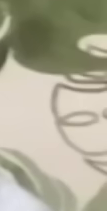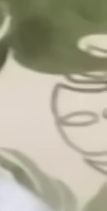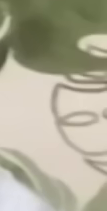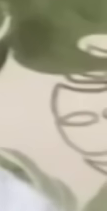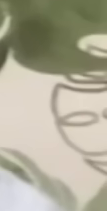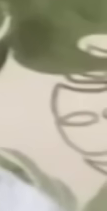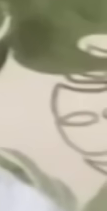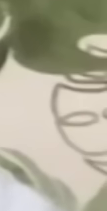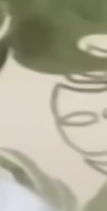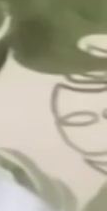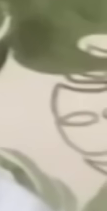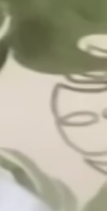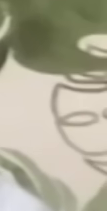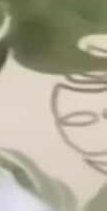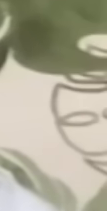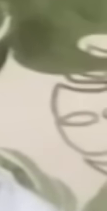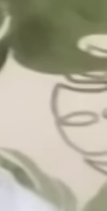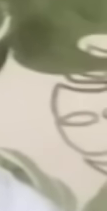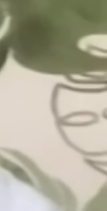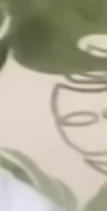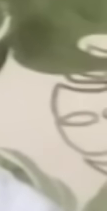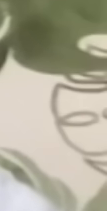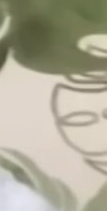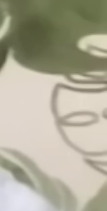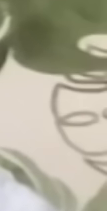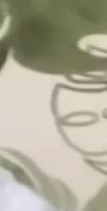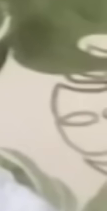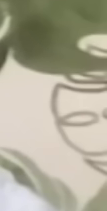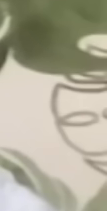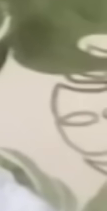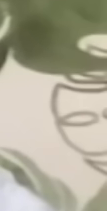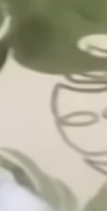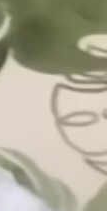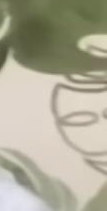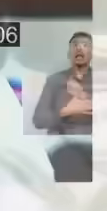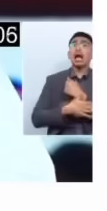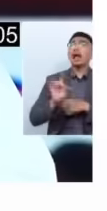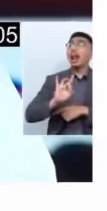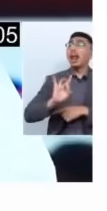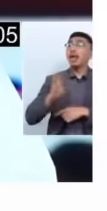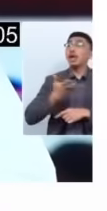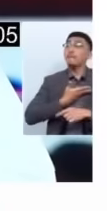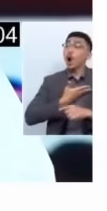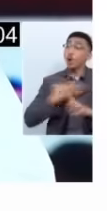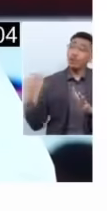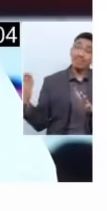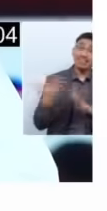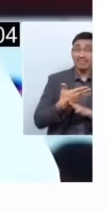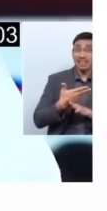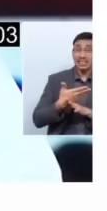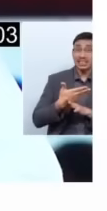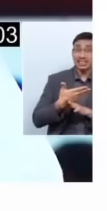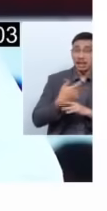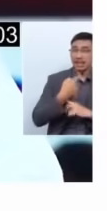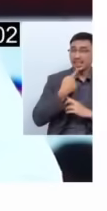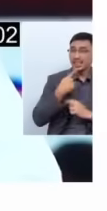pintar, masyarakat itu sudah rasional, masyarakat itu bisa menentukan pilihannya sendiri secara mandiri, menurut saya